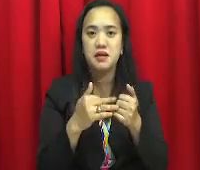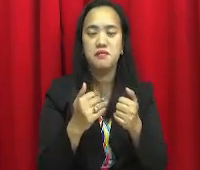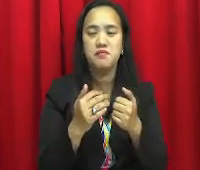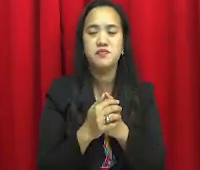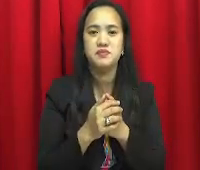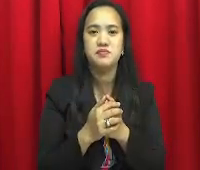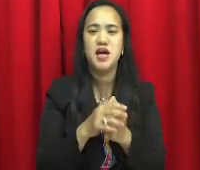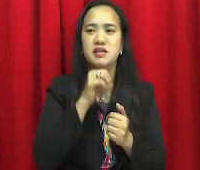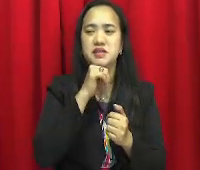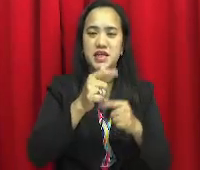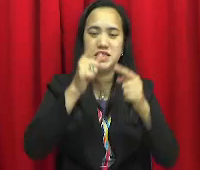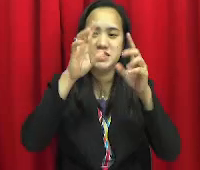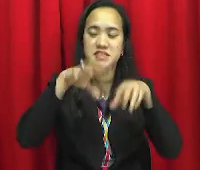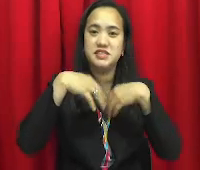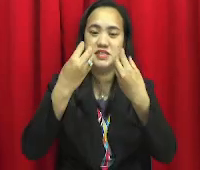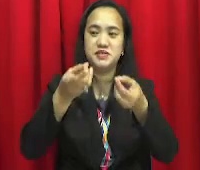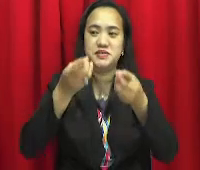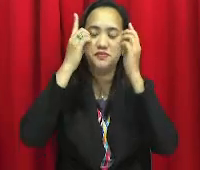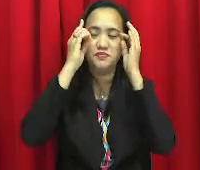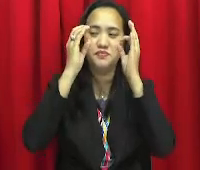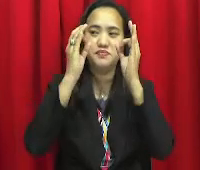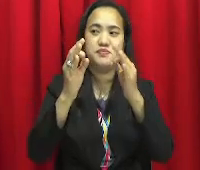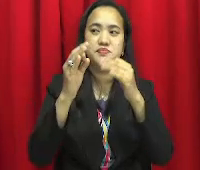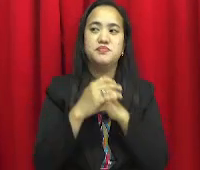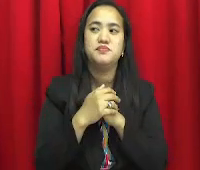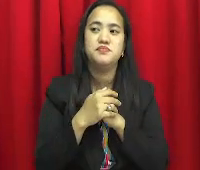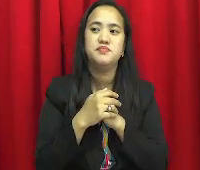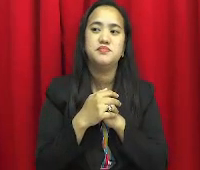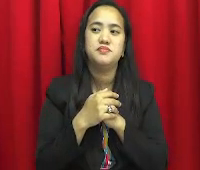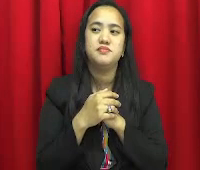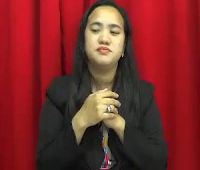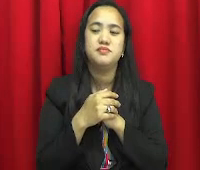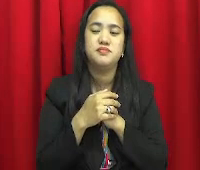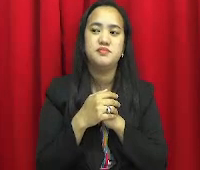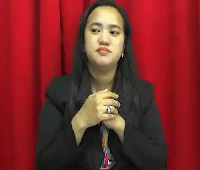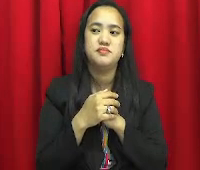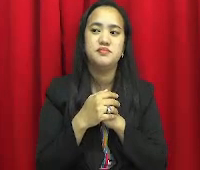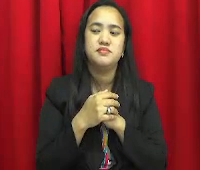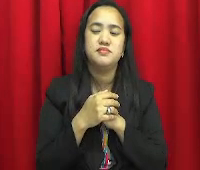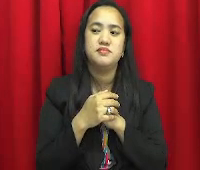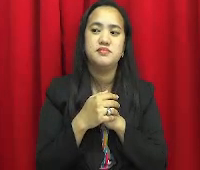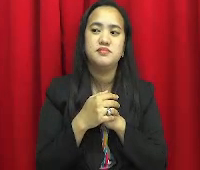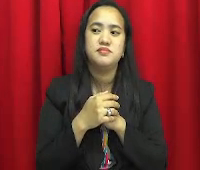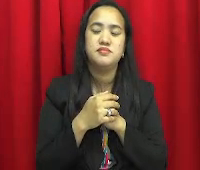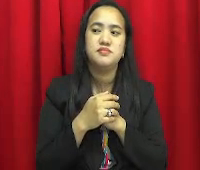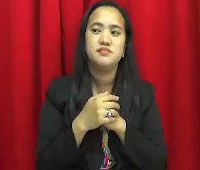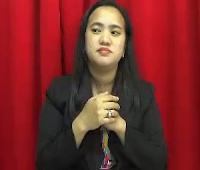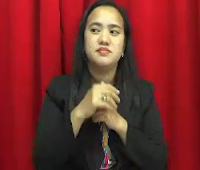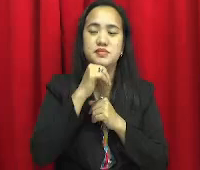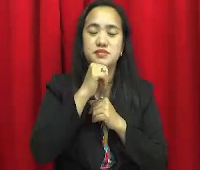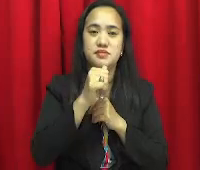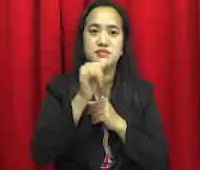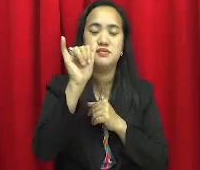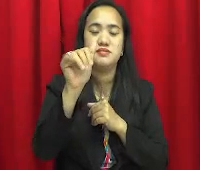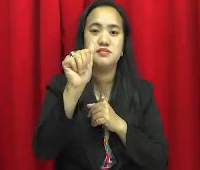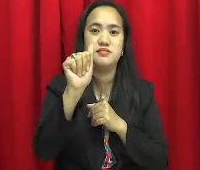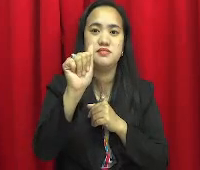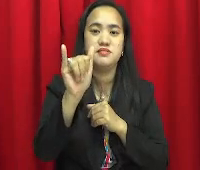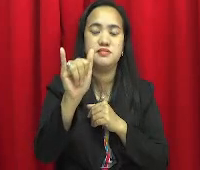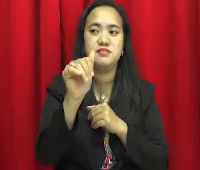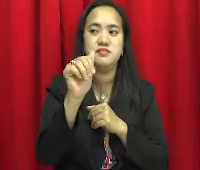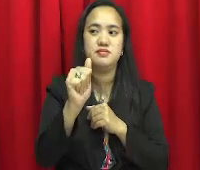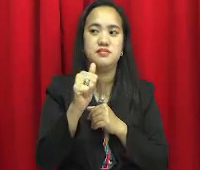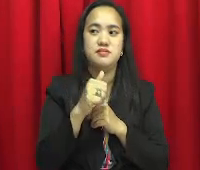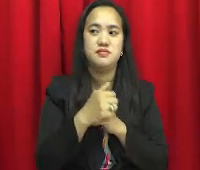makapag-focus. Kasi ang yaya naman, hindi niya sasabihin, mag-aral ka, umupo ka lang dyan. Hindi niya naman tsatsagain yan. Sige, ayaw mo mag-aral,